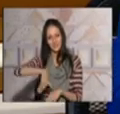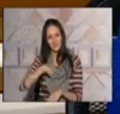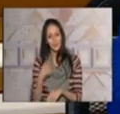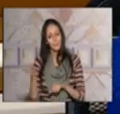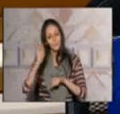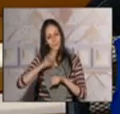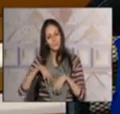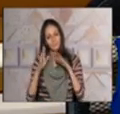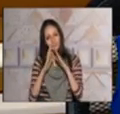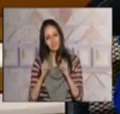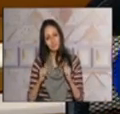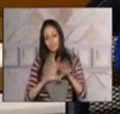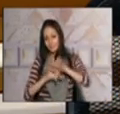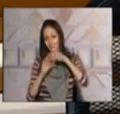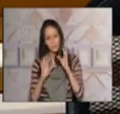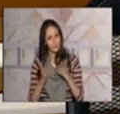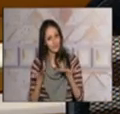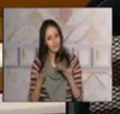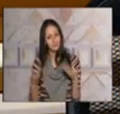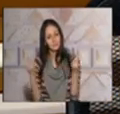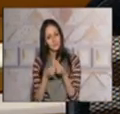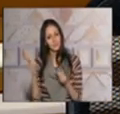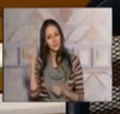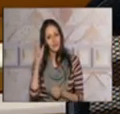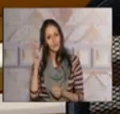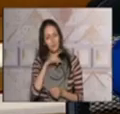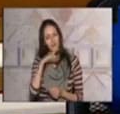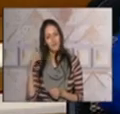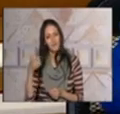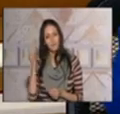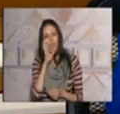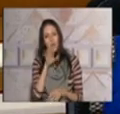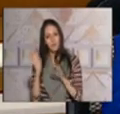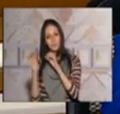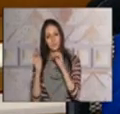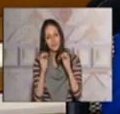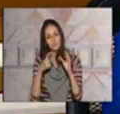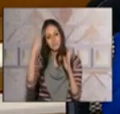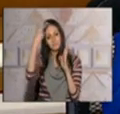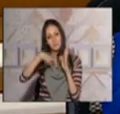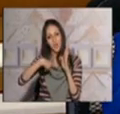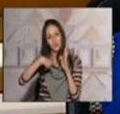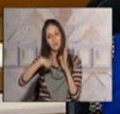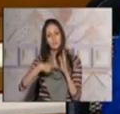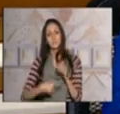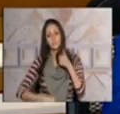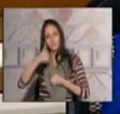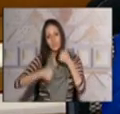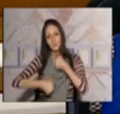تانية ومصر بيحصل فيها ايه النهاردة. معايا خبر خاص بالتعليم، عقد امتحاني اكتوبر